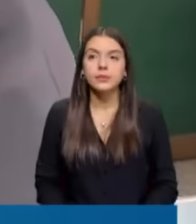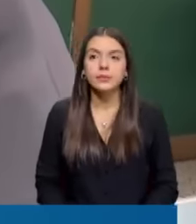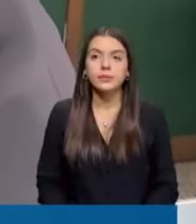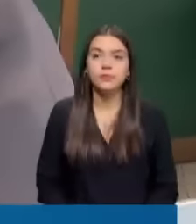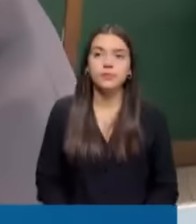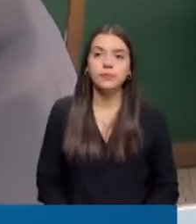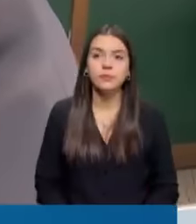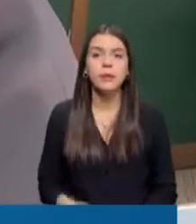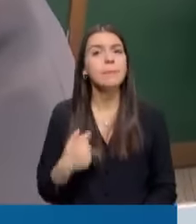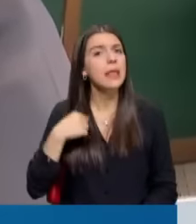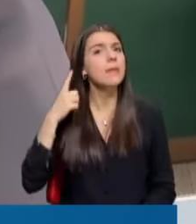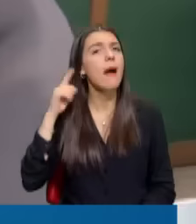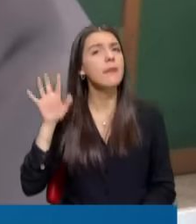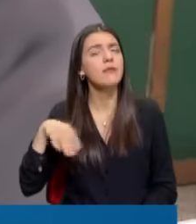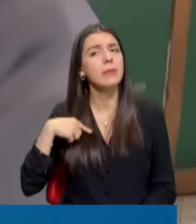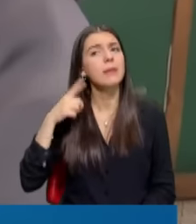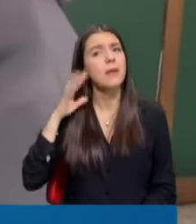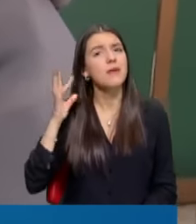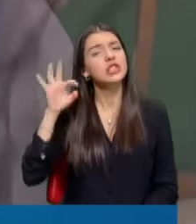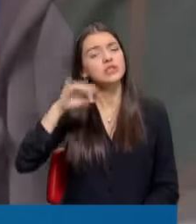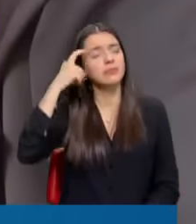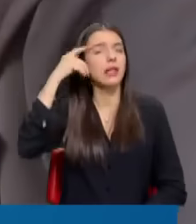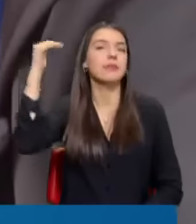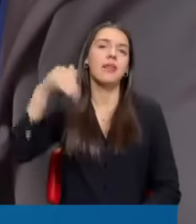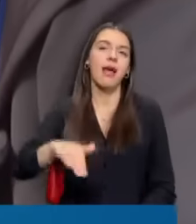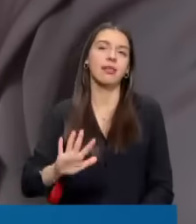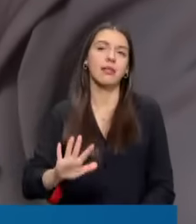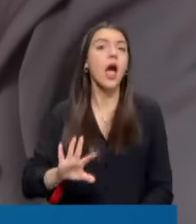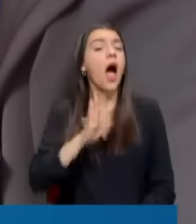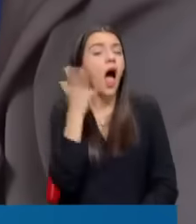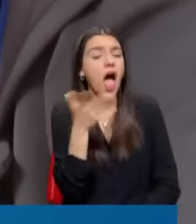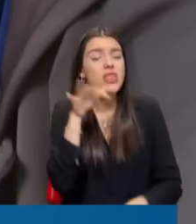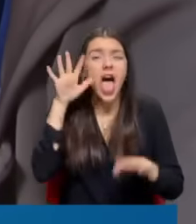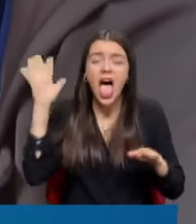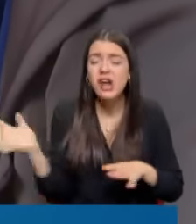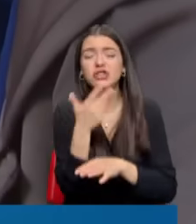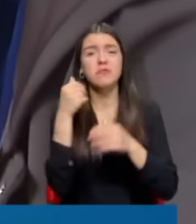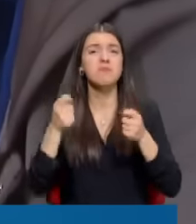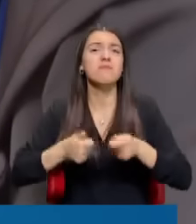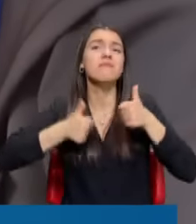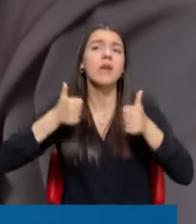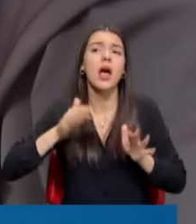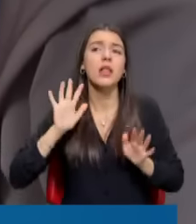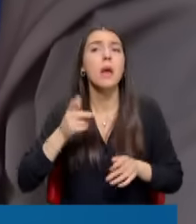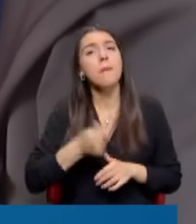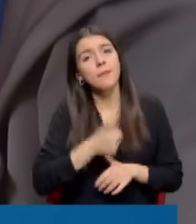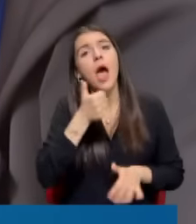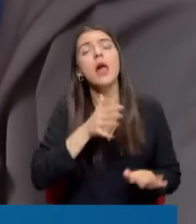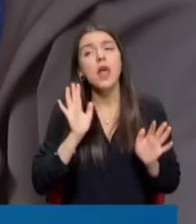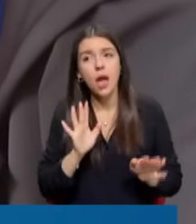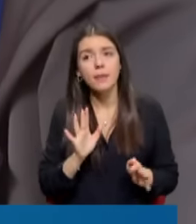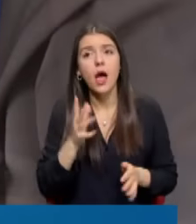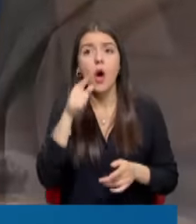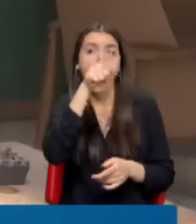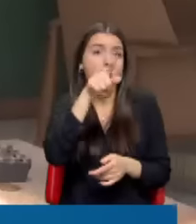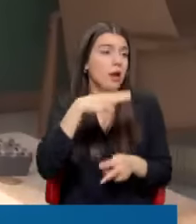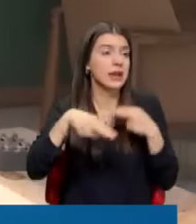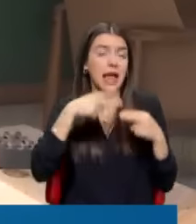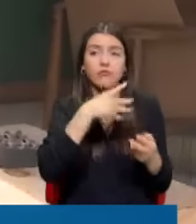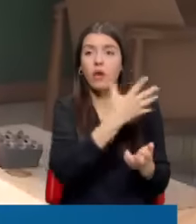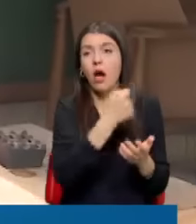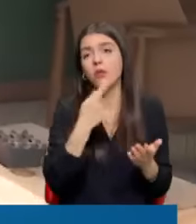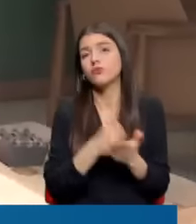bunun haberin var mı? Evet mi? Benim haberim var da benim şimdi aklıma geldi. Artık her şey pahalı zaten. Pahalılar ama aldıkları ürünler de pahalı ya.